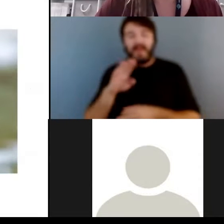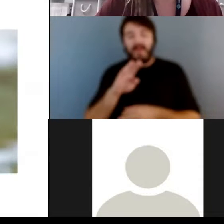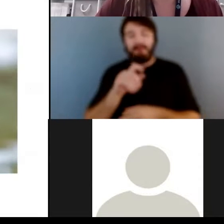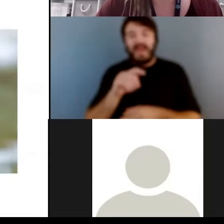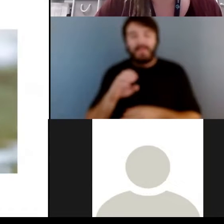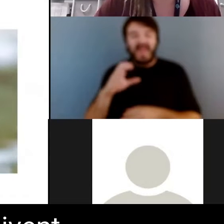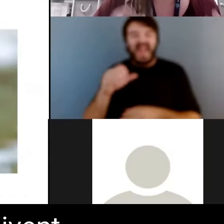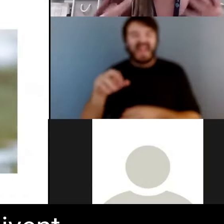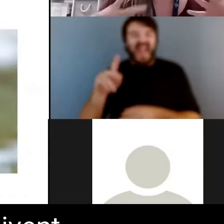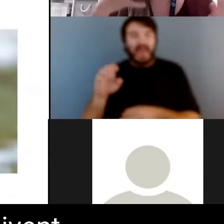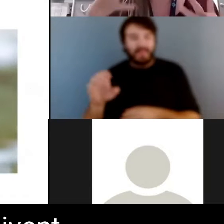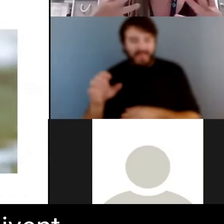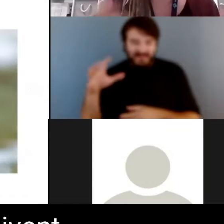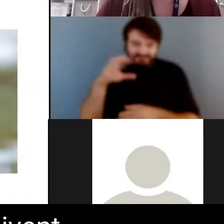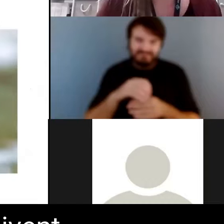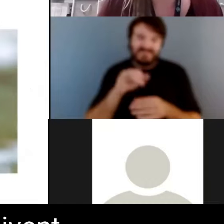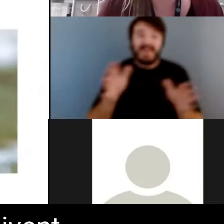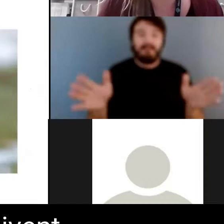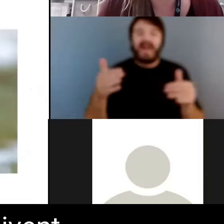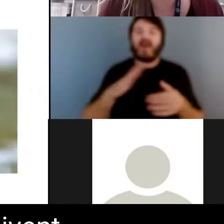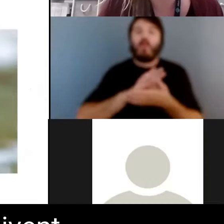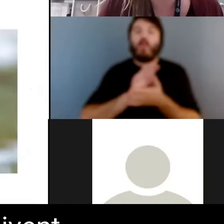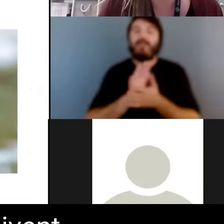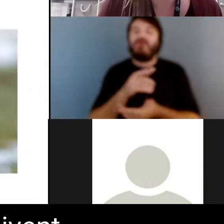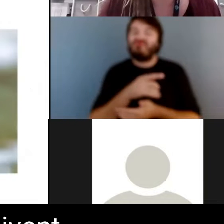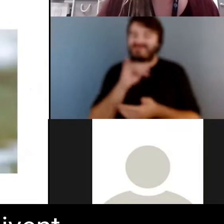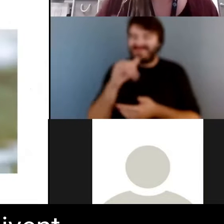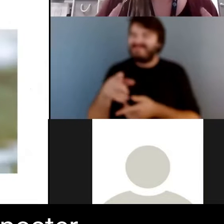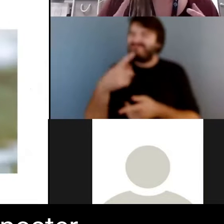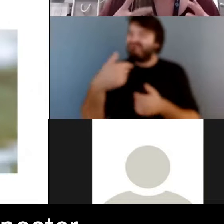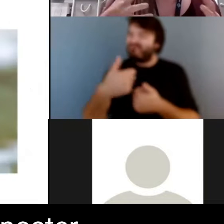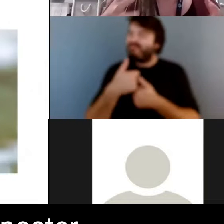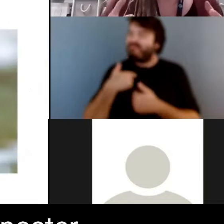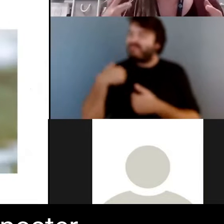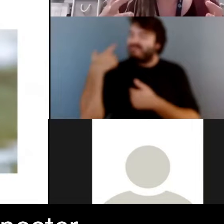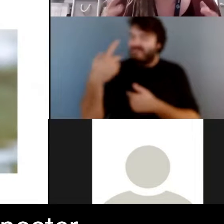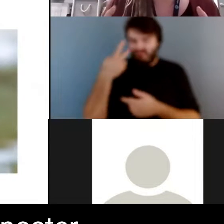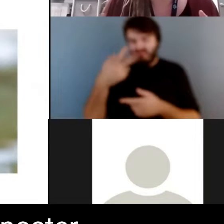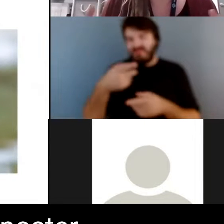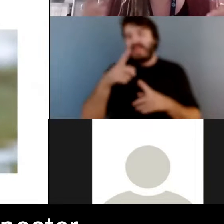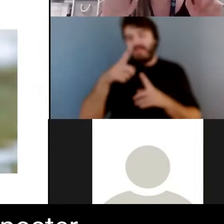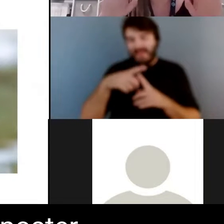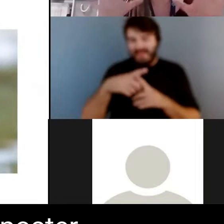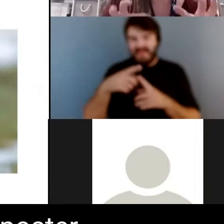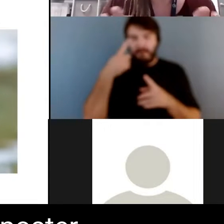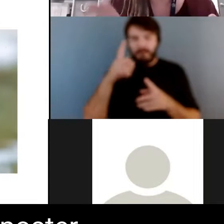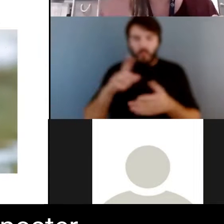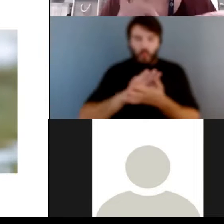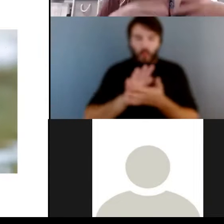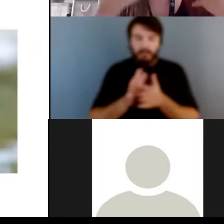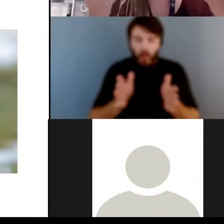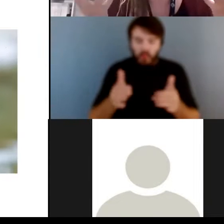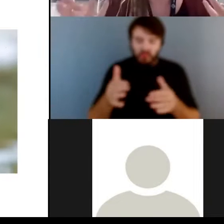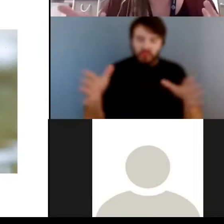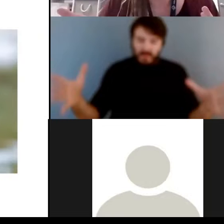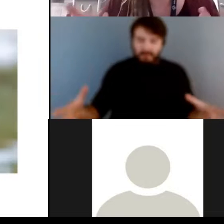notre balle-composteur. Donc, pour ceux qui nous suivent depuis un moment déjà, c'est une technique pour composter sur un petit espace, donc